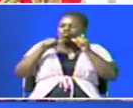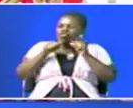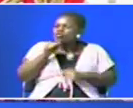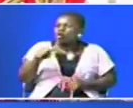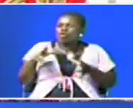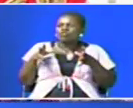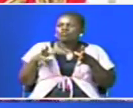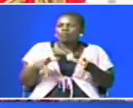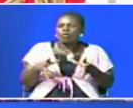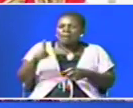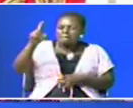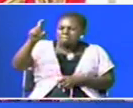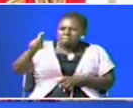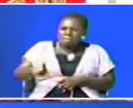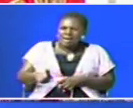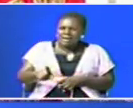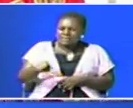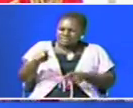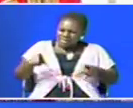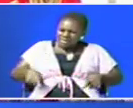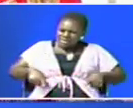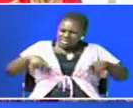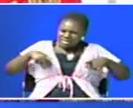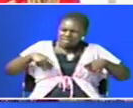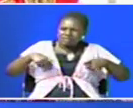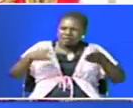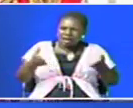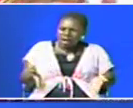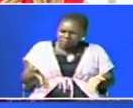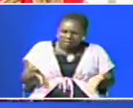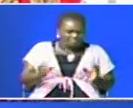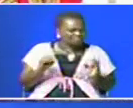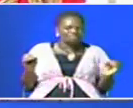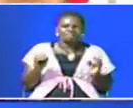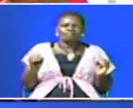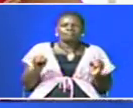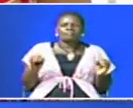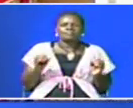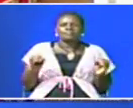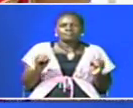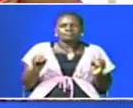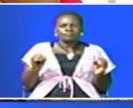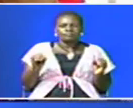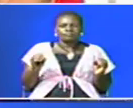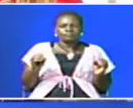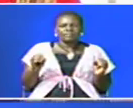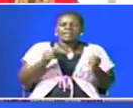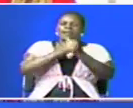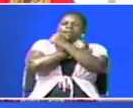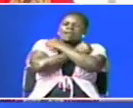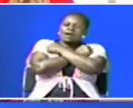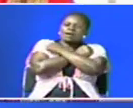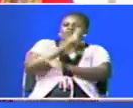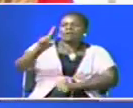ama iliandikwa lazima huyu naye hata kukate mapanga naye huyo mpaka kuzike. Mm-mm. Tupendane